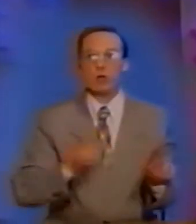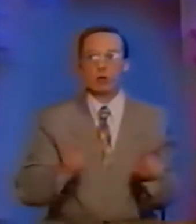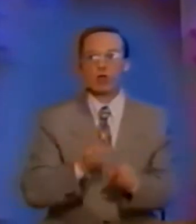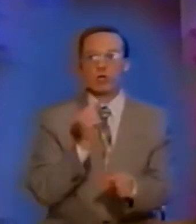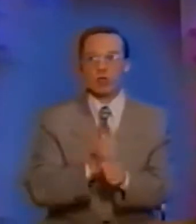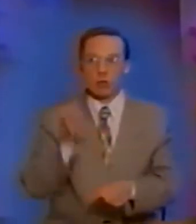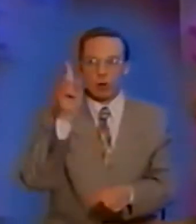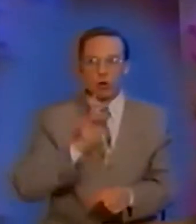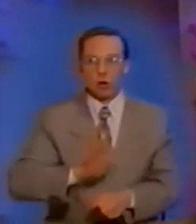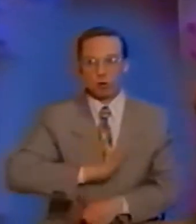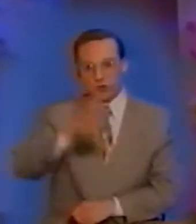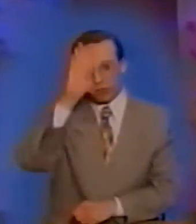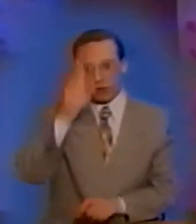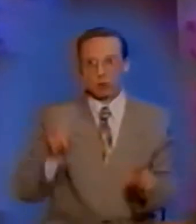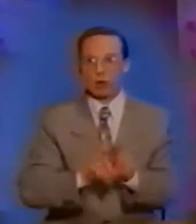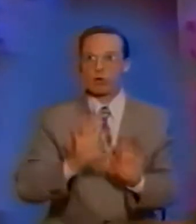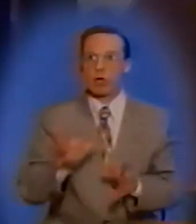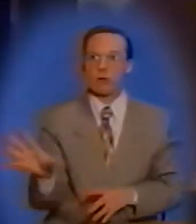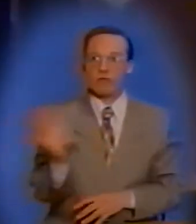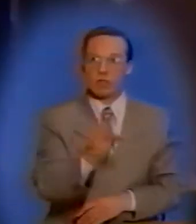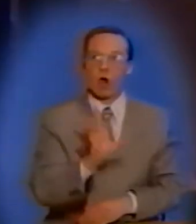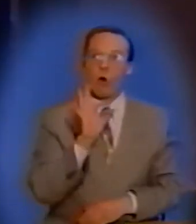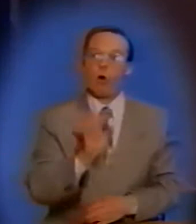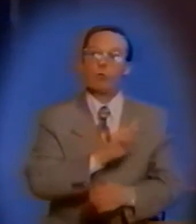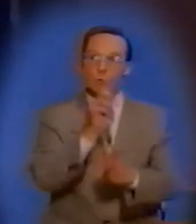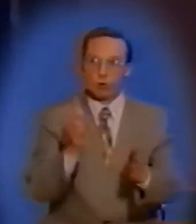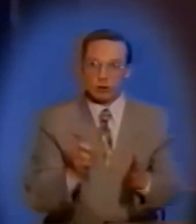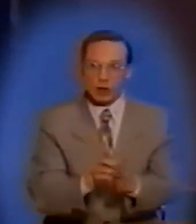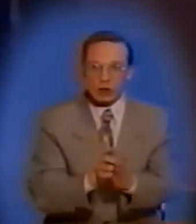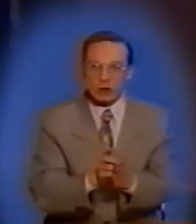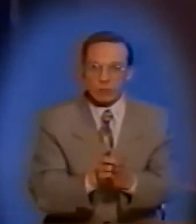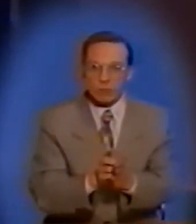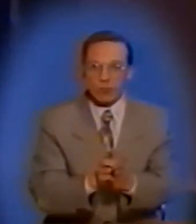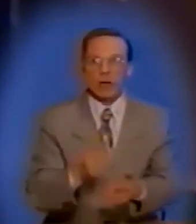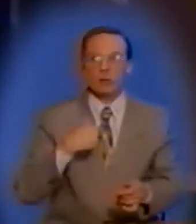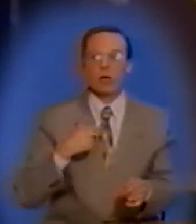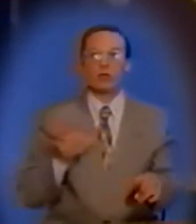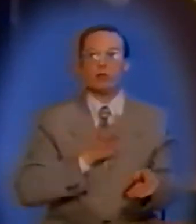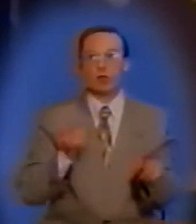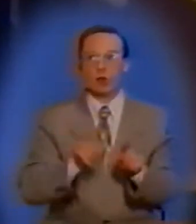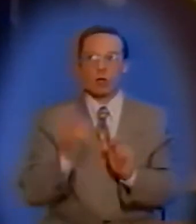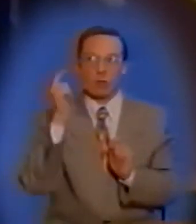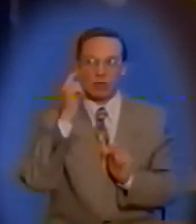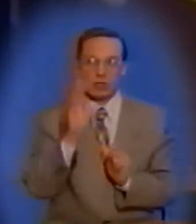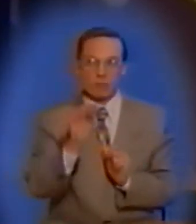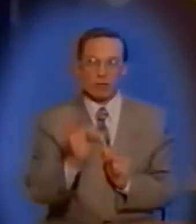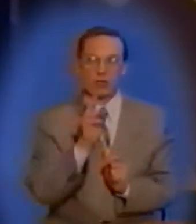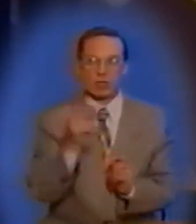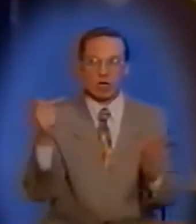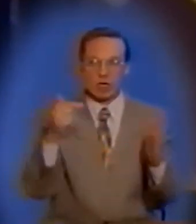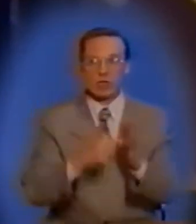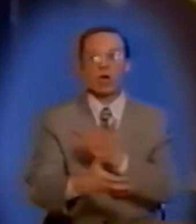noro būti tiesiog vyru tokiu kaip visi. Vat, būtent, kad vyro, būtent, man tas buvo tokia mintis, bet kad kas